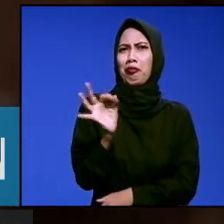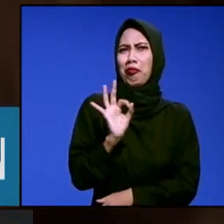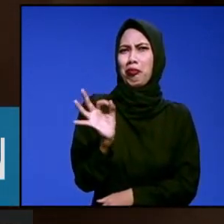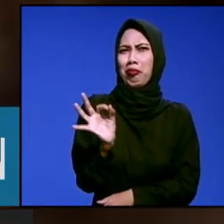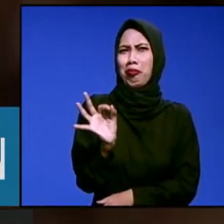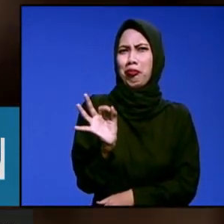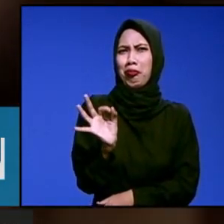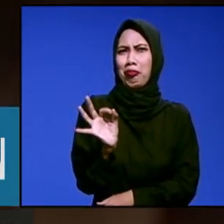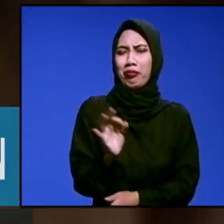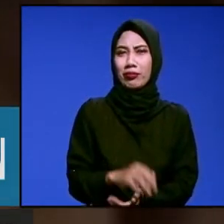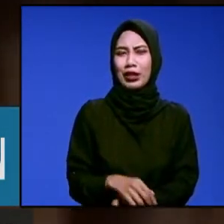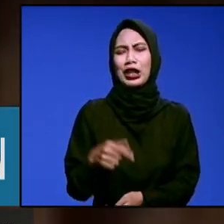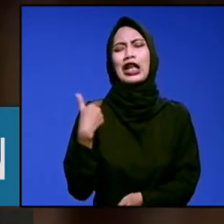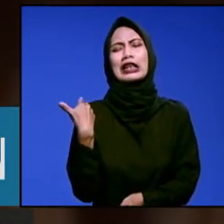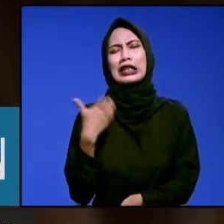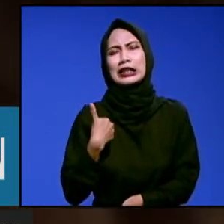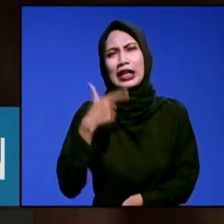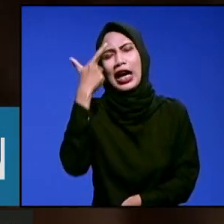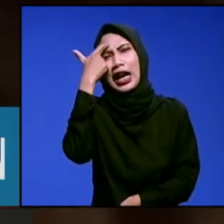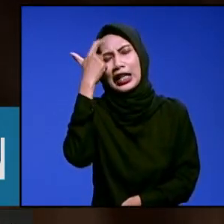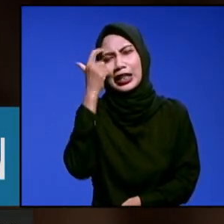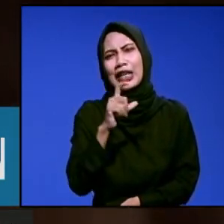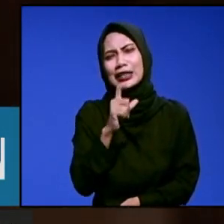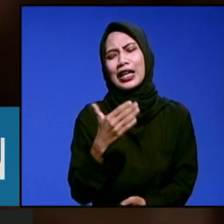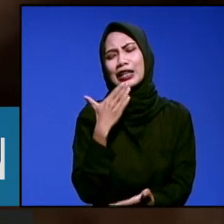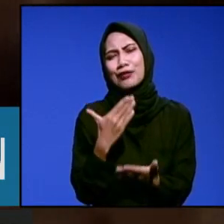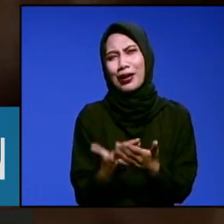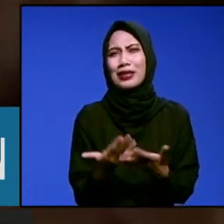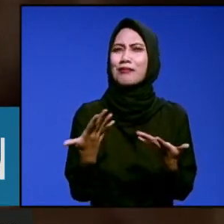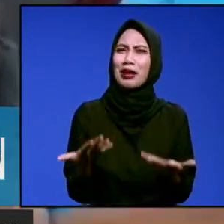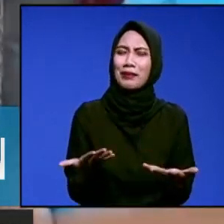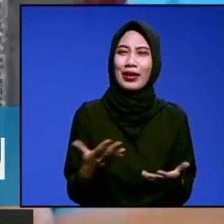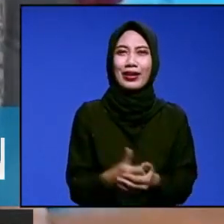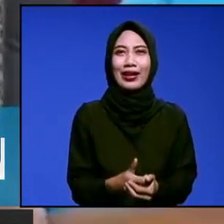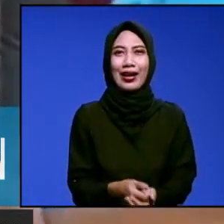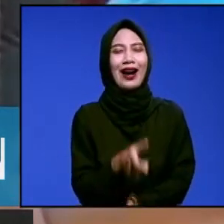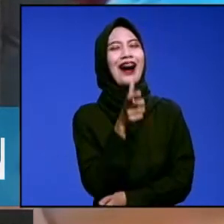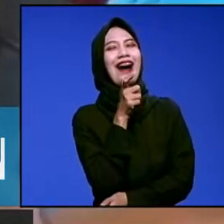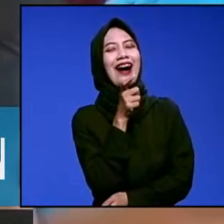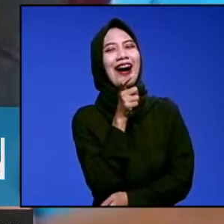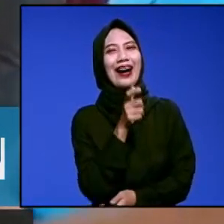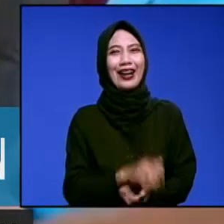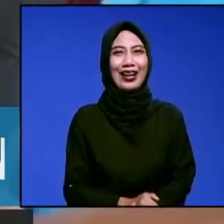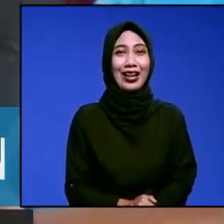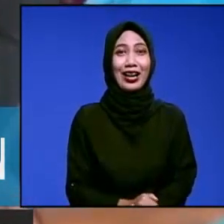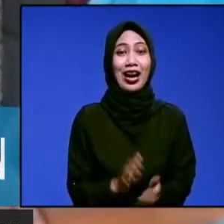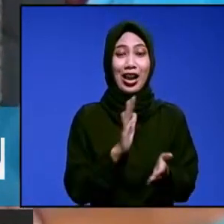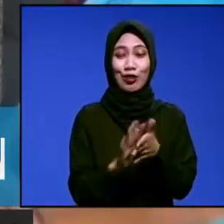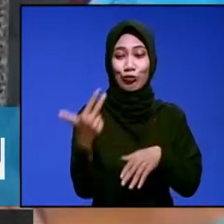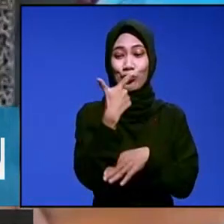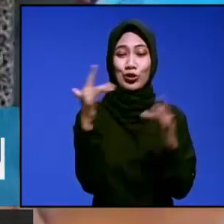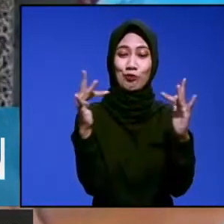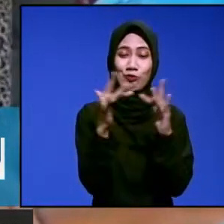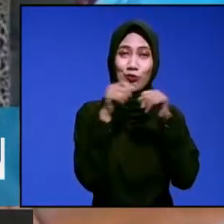mendapatkannya dan hanya berlatih ucapan bertrimakasih aksi video yang direkam tetangga satimah ini pun viral di media